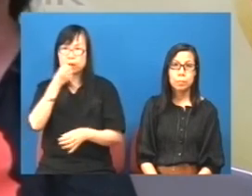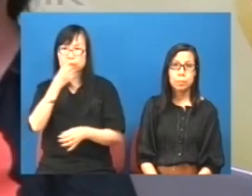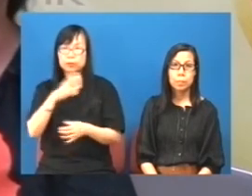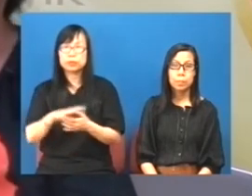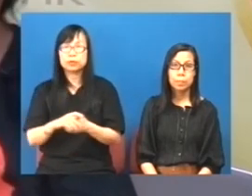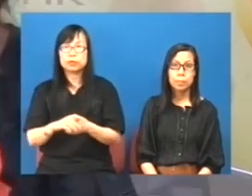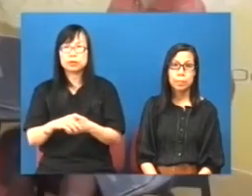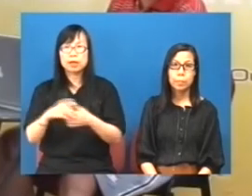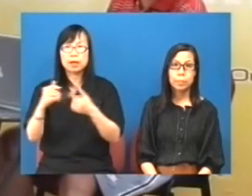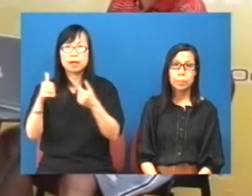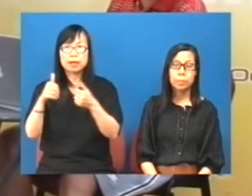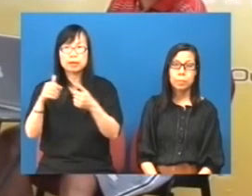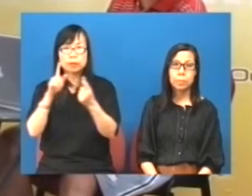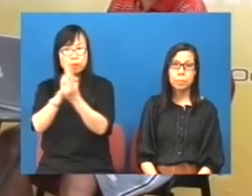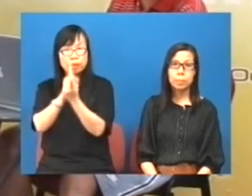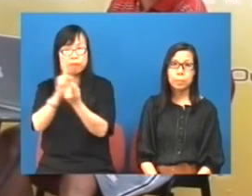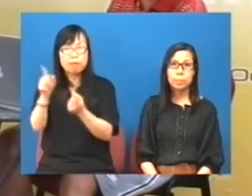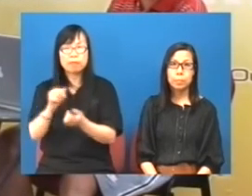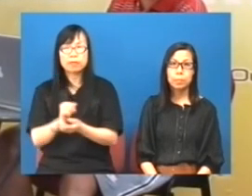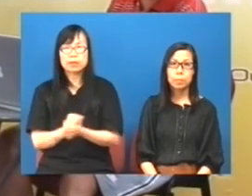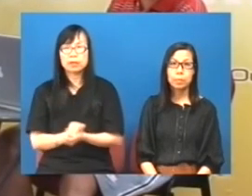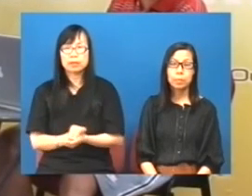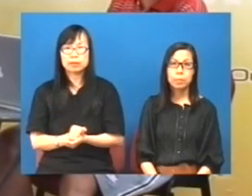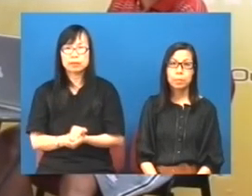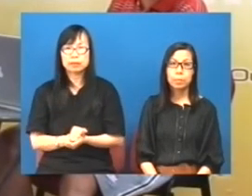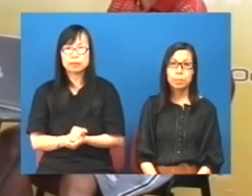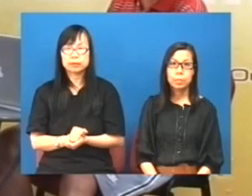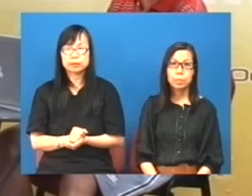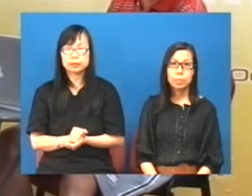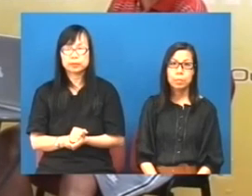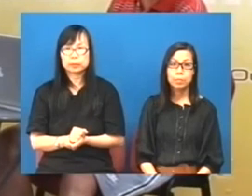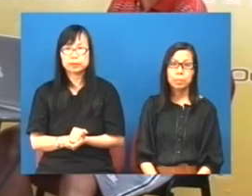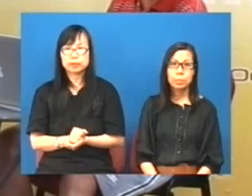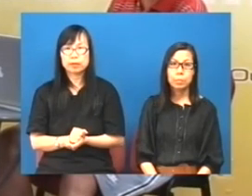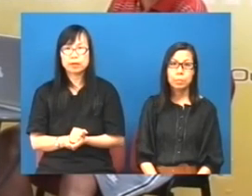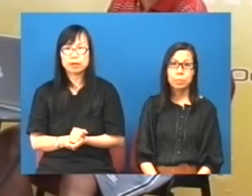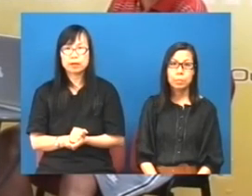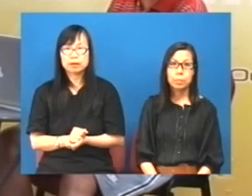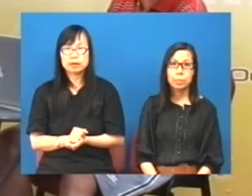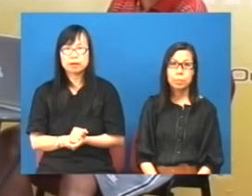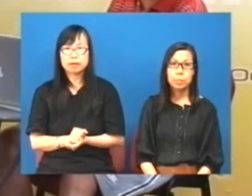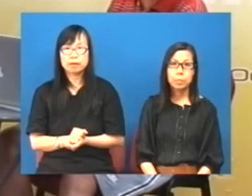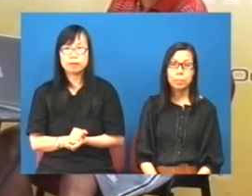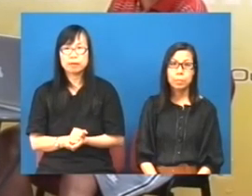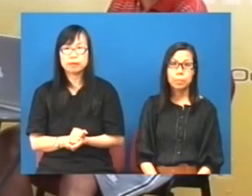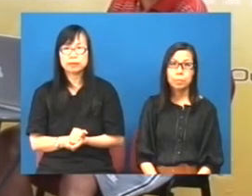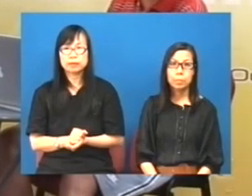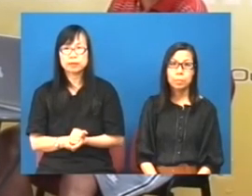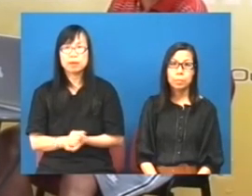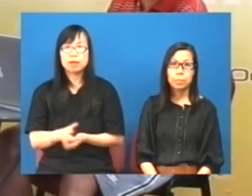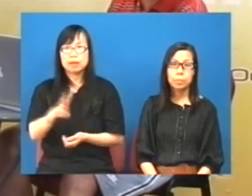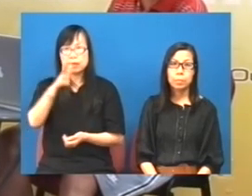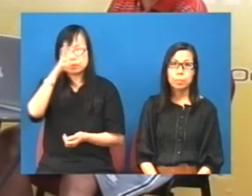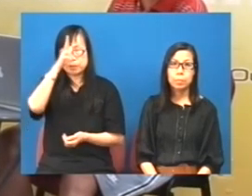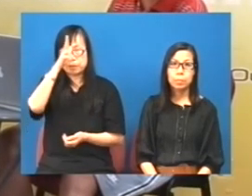為何一定是要結智呢所以由民政